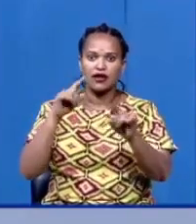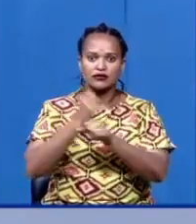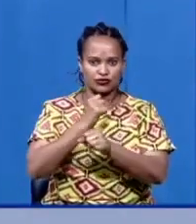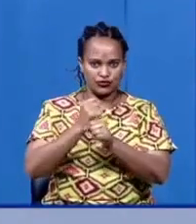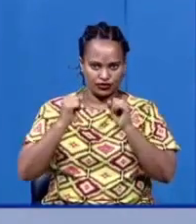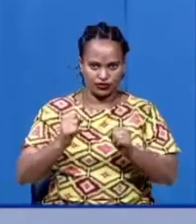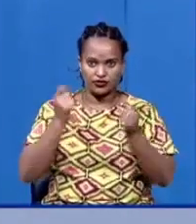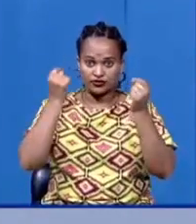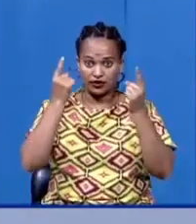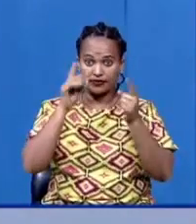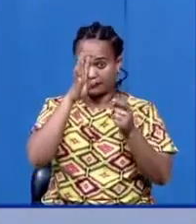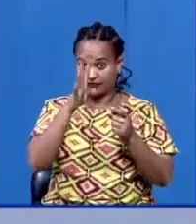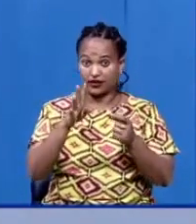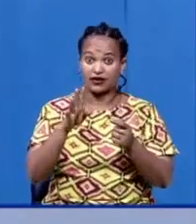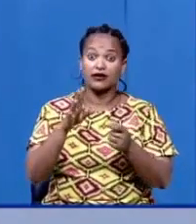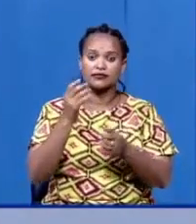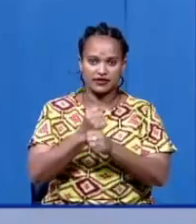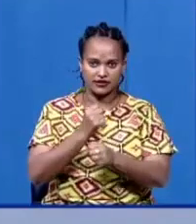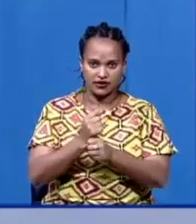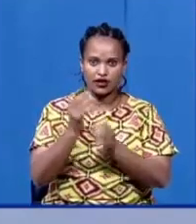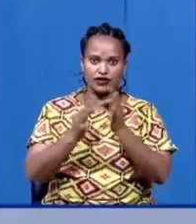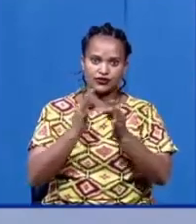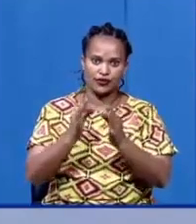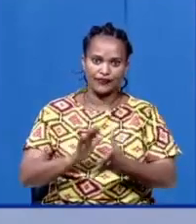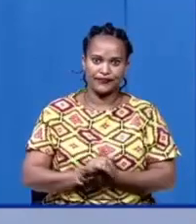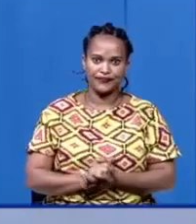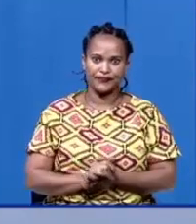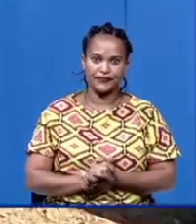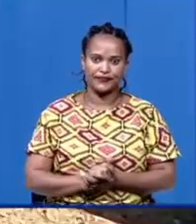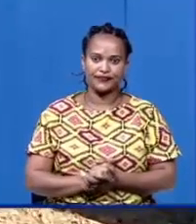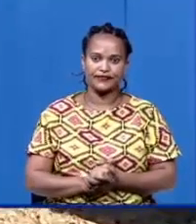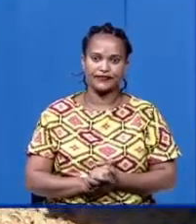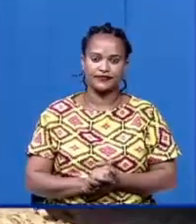كسرحو زخ الغنزابن مفتار كمستا سرحة قليز ام